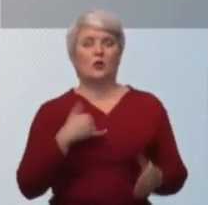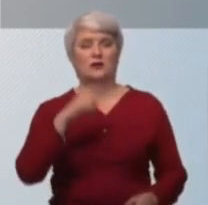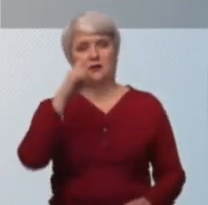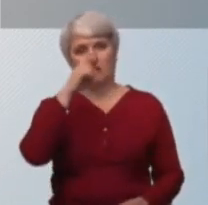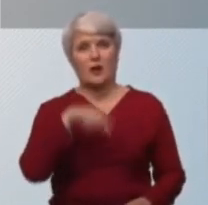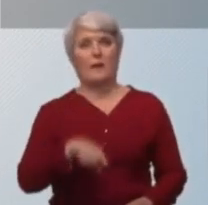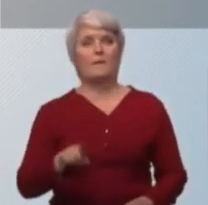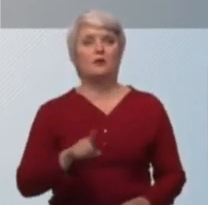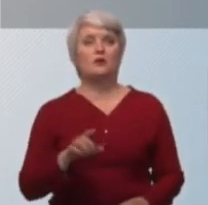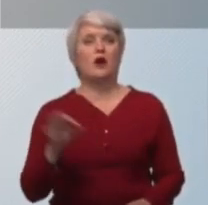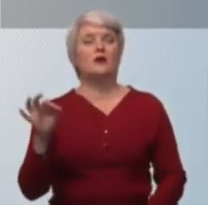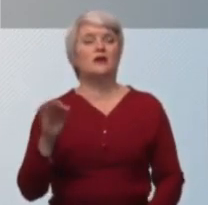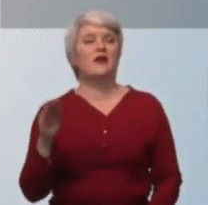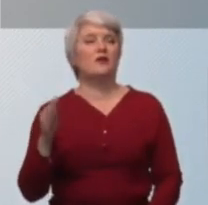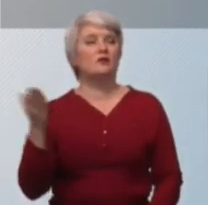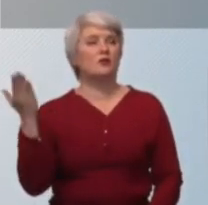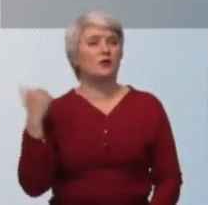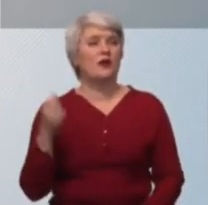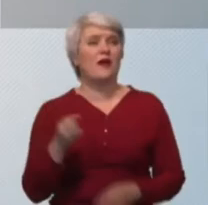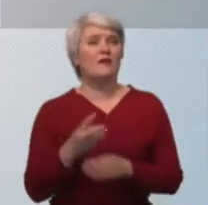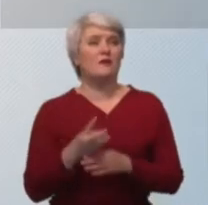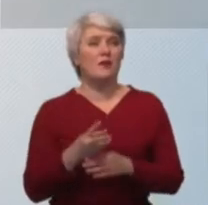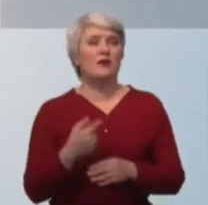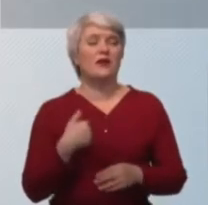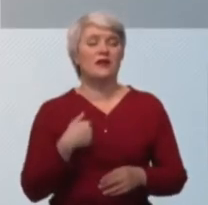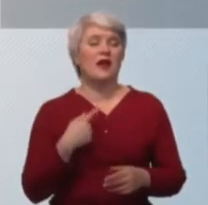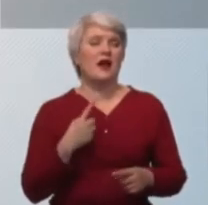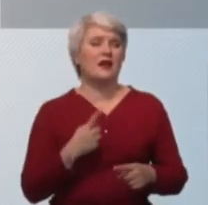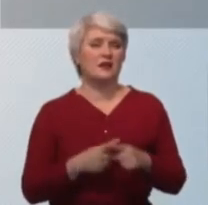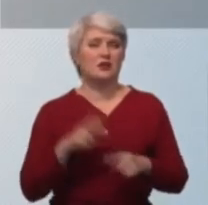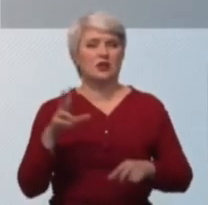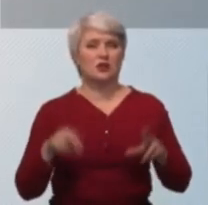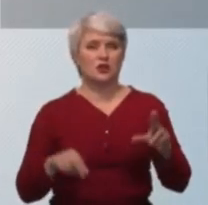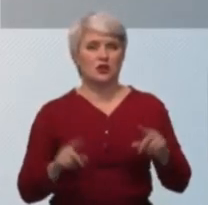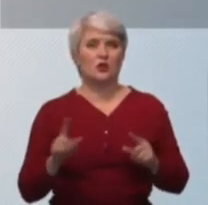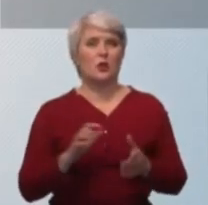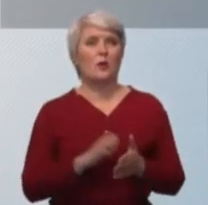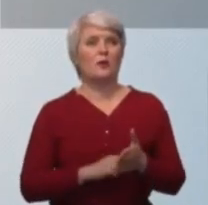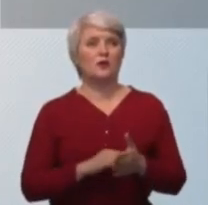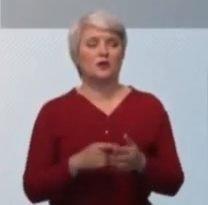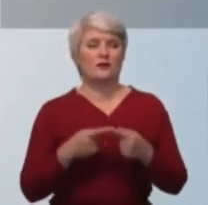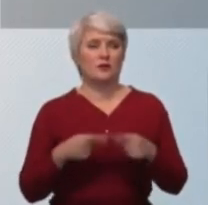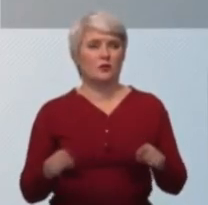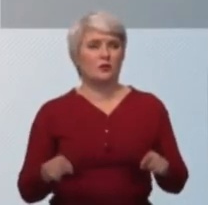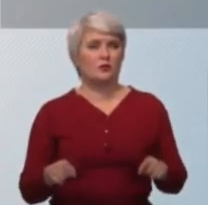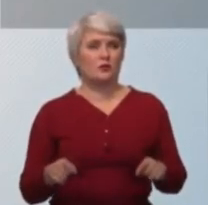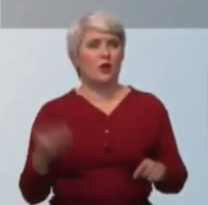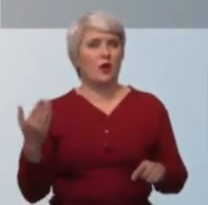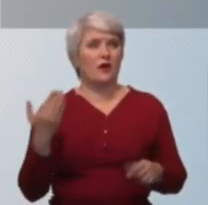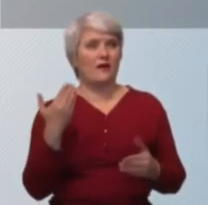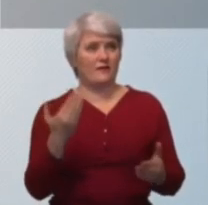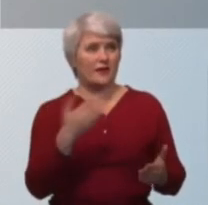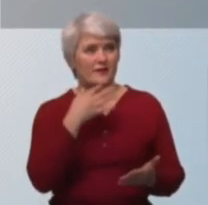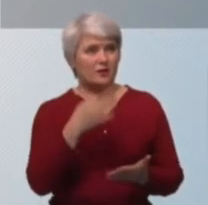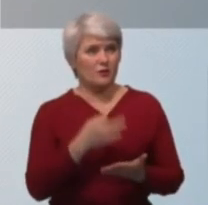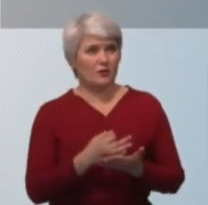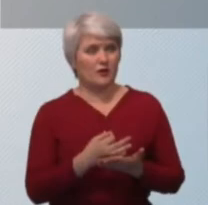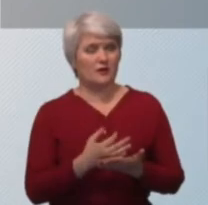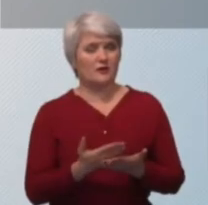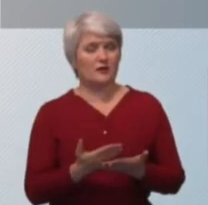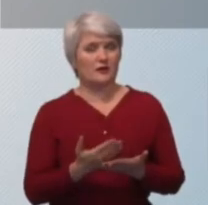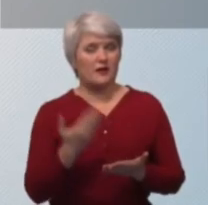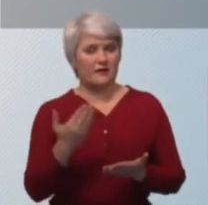тому що Олександра Федоровича тоді відправили в імпічмент. Я категорично вважаю, що причини в другому. Тоді ви носите за це відповідальність, але вже